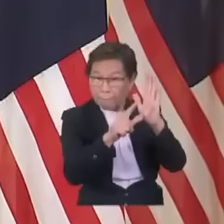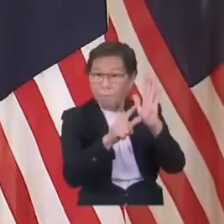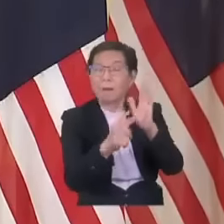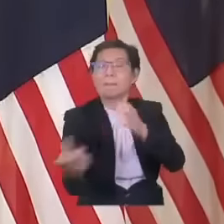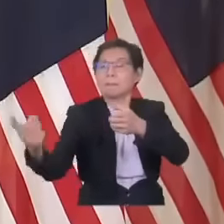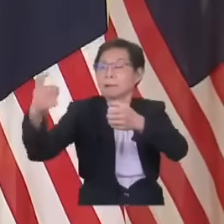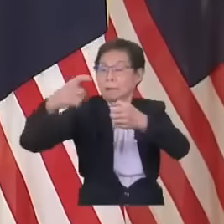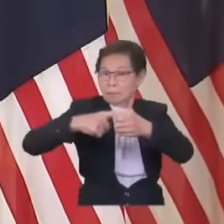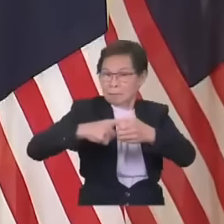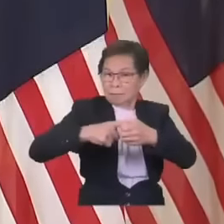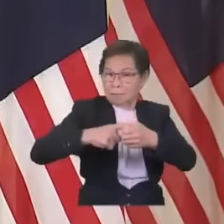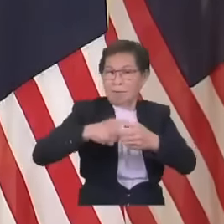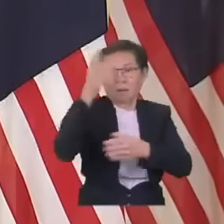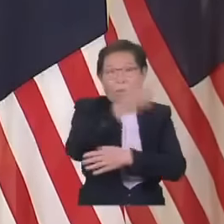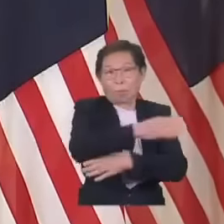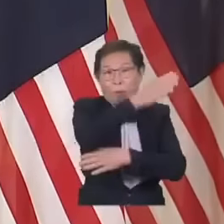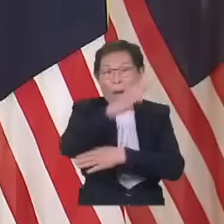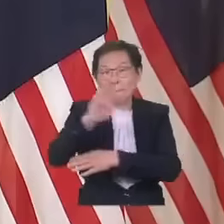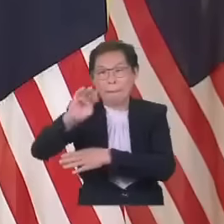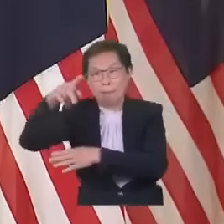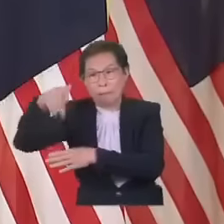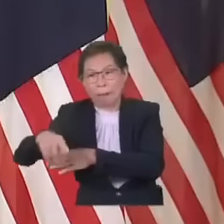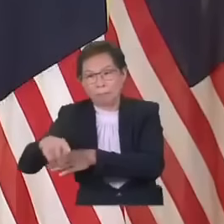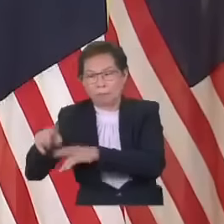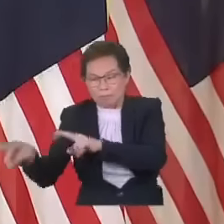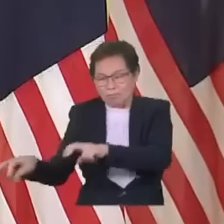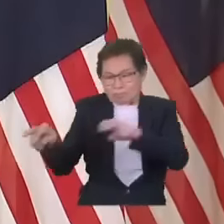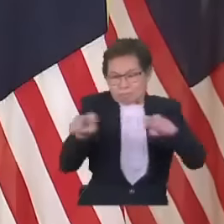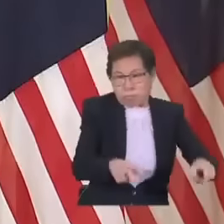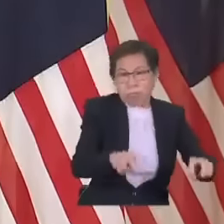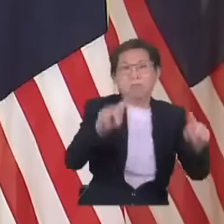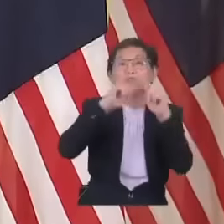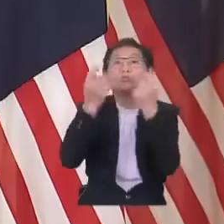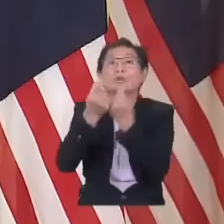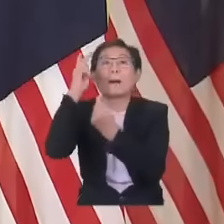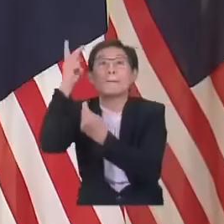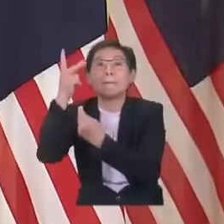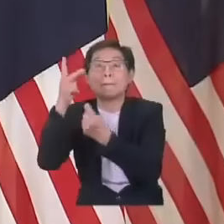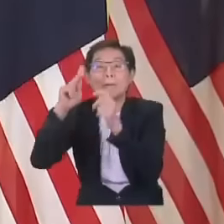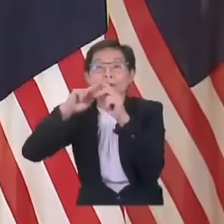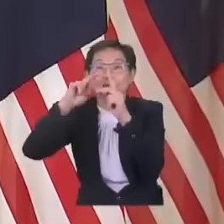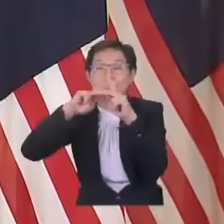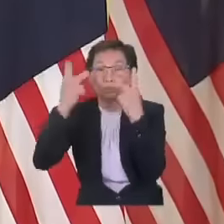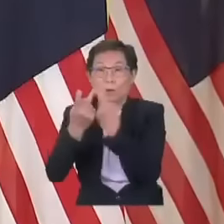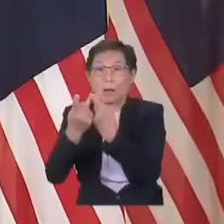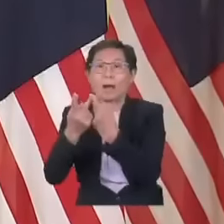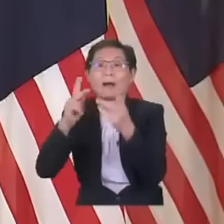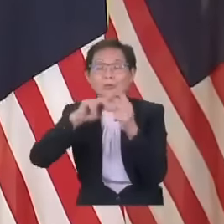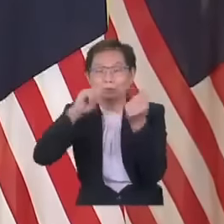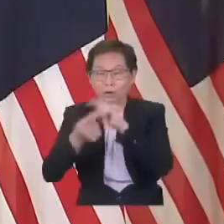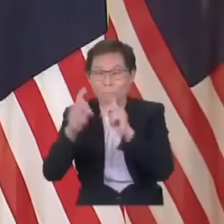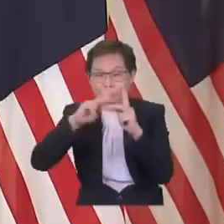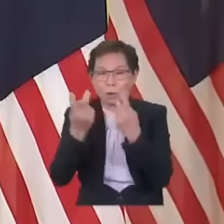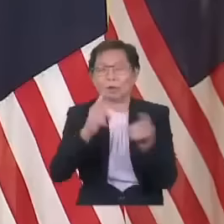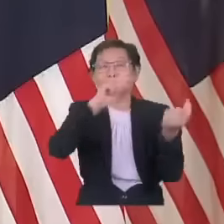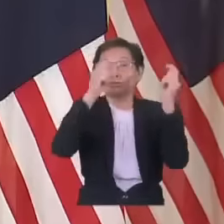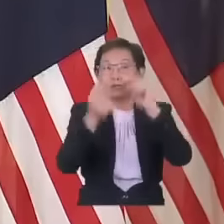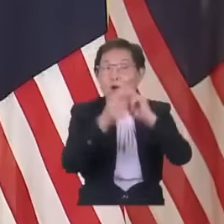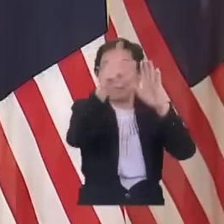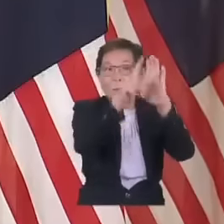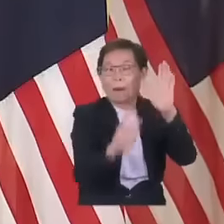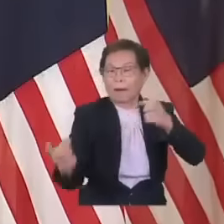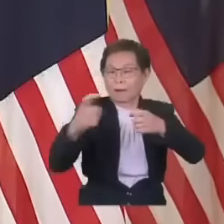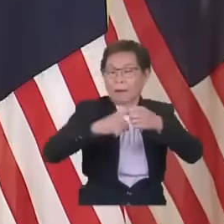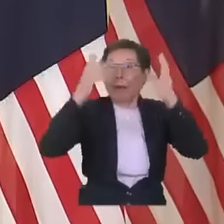berkenaan larangan ahli dengan rakyat bertukar Pati pindahan perlembagaan berkaitan dengan Malaysia